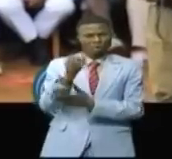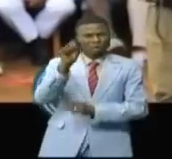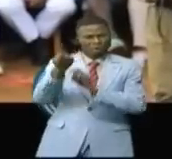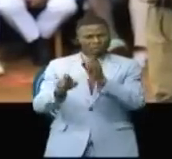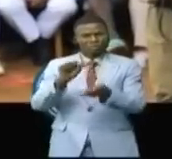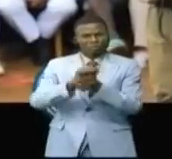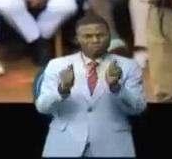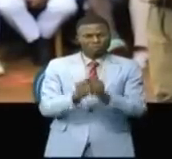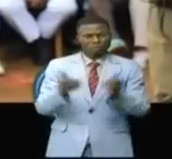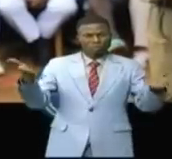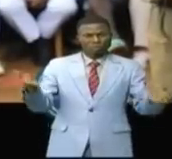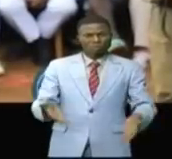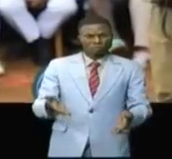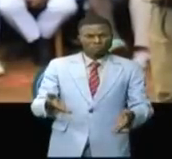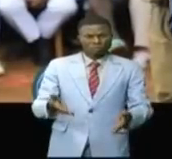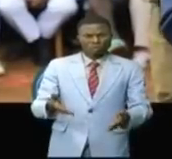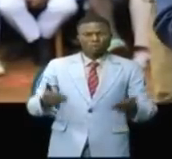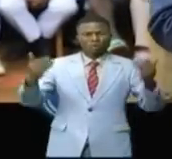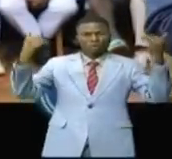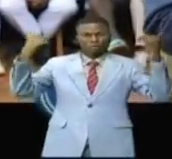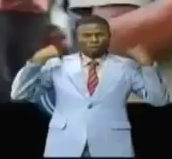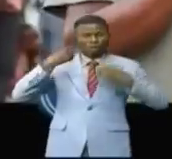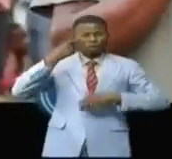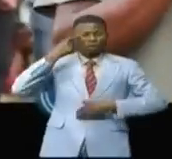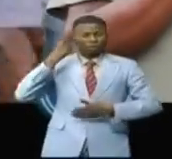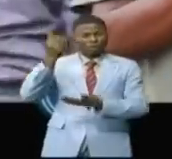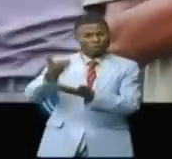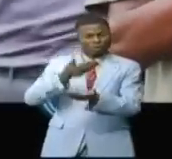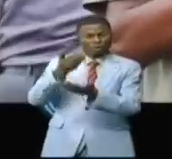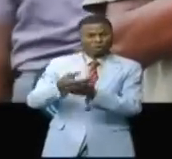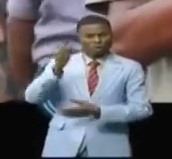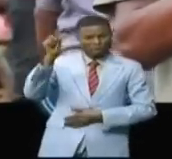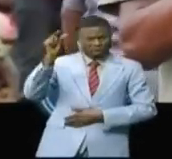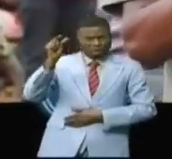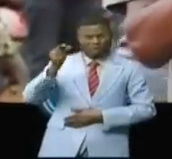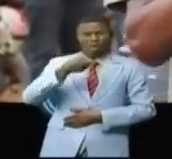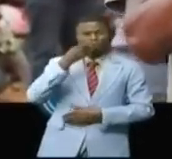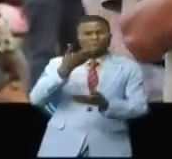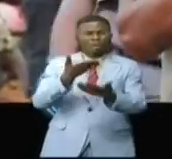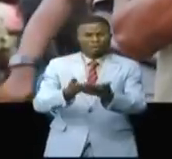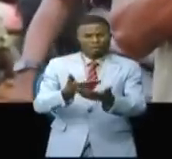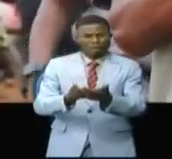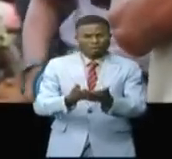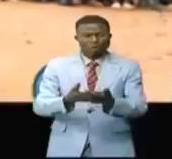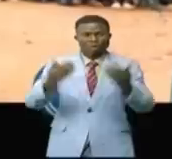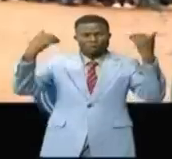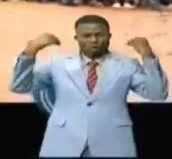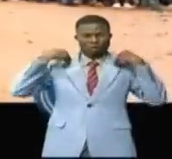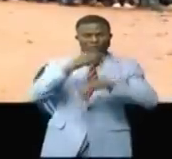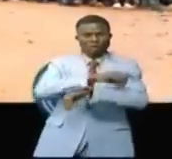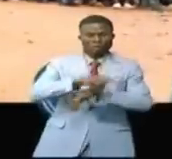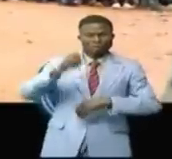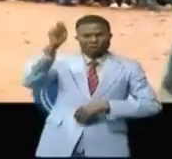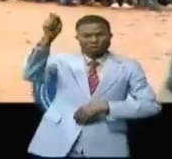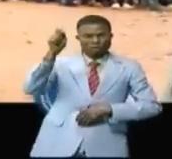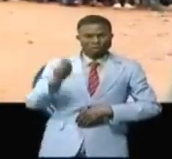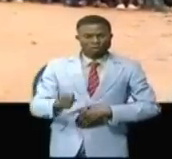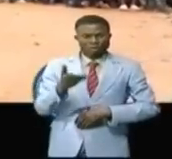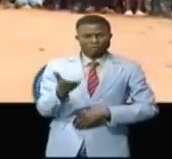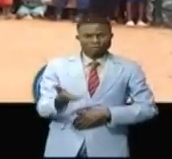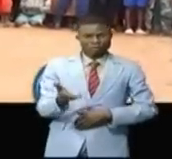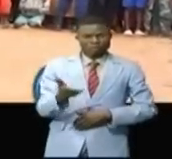de la présence de six jeux chinois exploitants de l'or est aussi abordé par les chefs de l'administration militaire souci